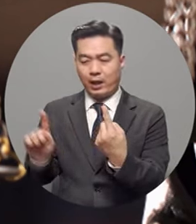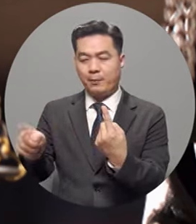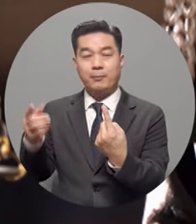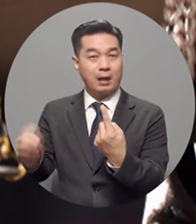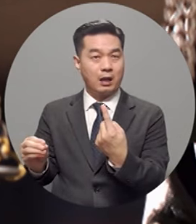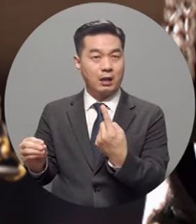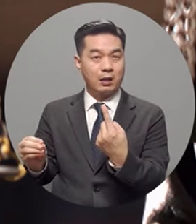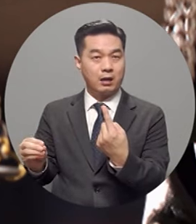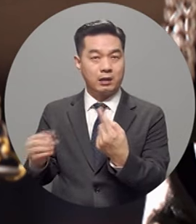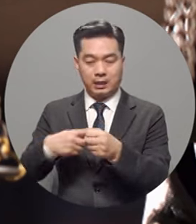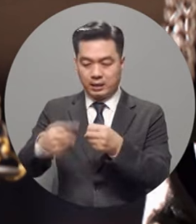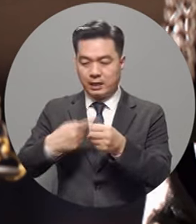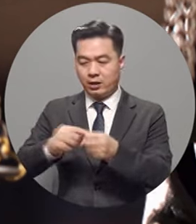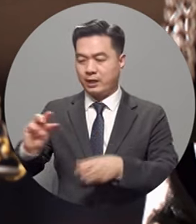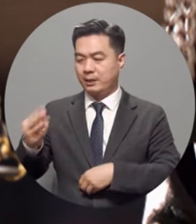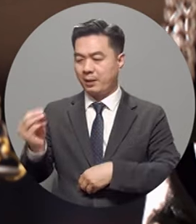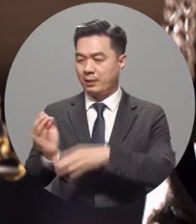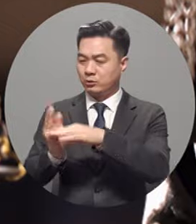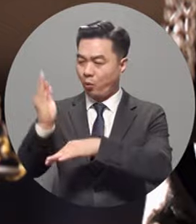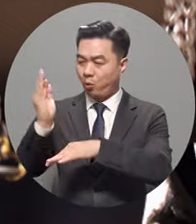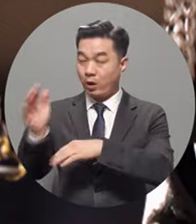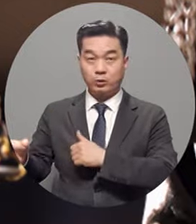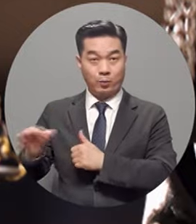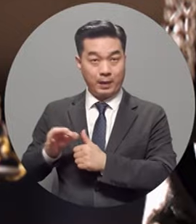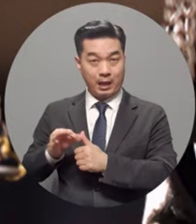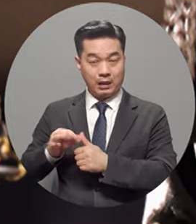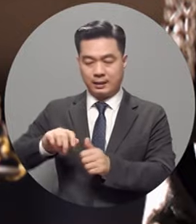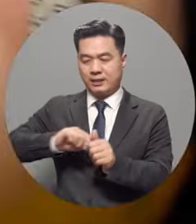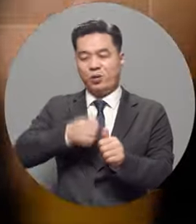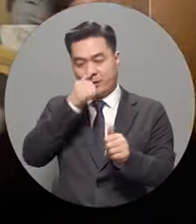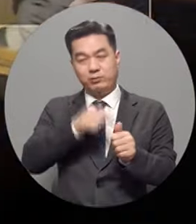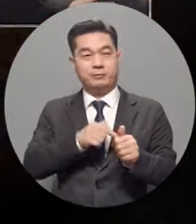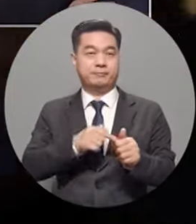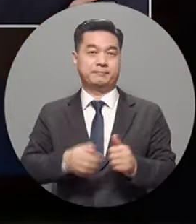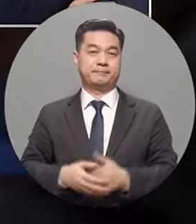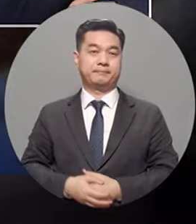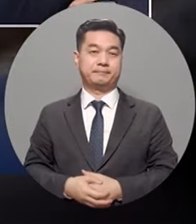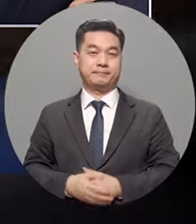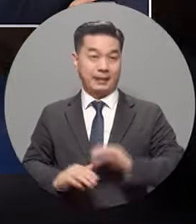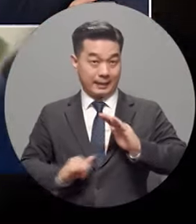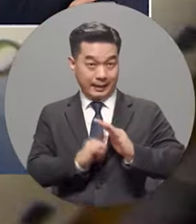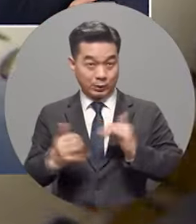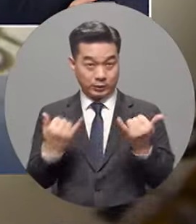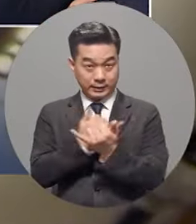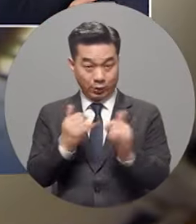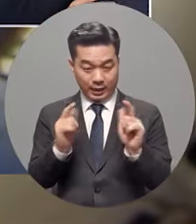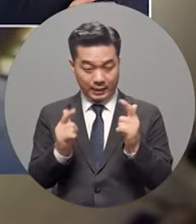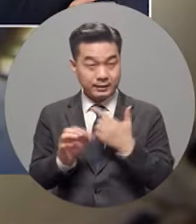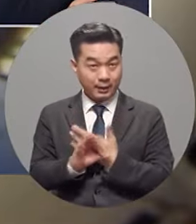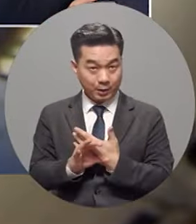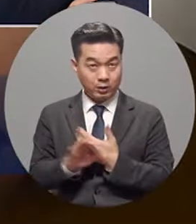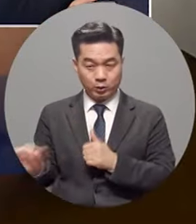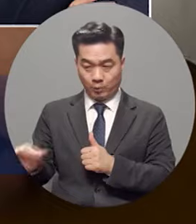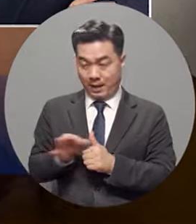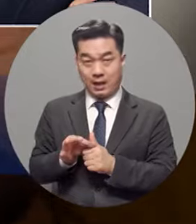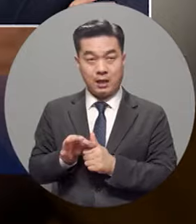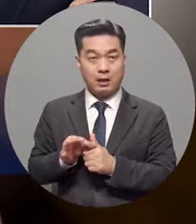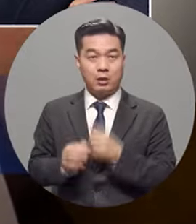또는 한 해 300만 원을 초과하는 금품 등을 받으면 처벌받습니다. 가족이나 친척이 아닌 한 돈을 받은 것이